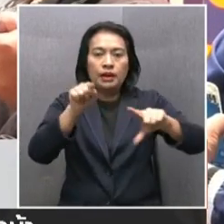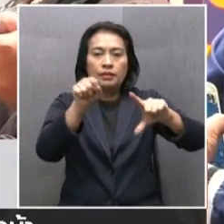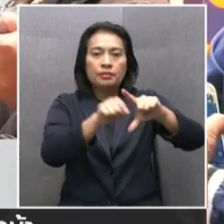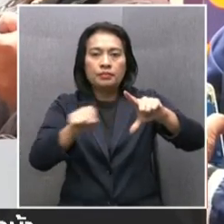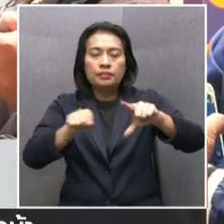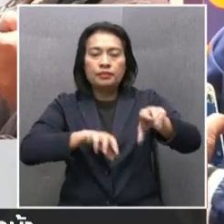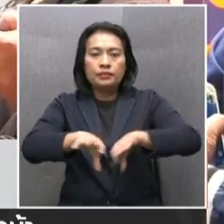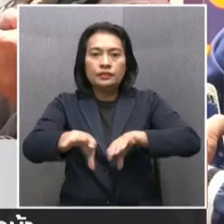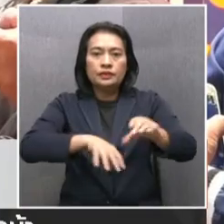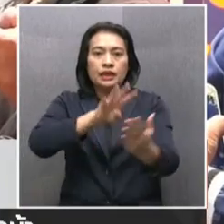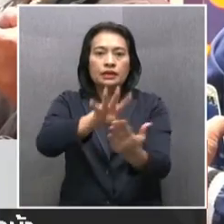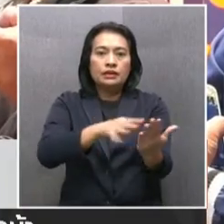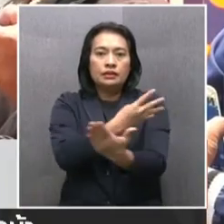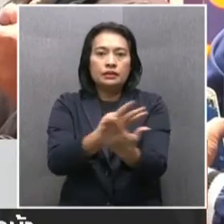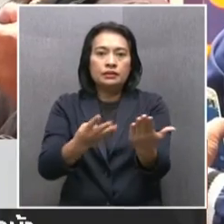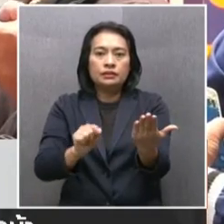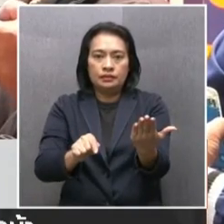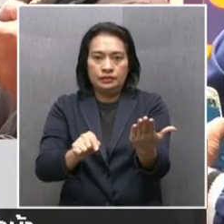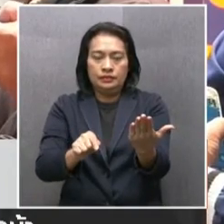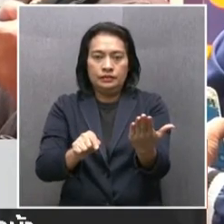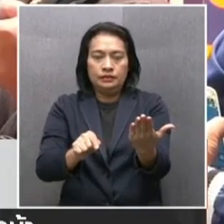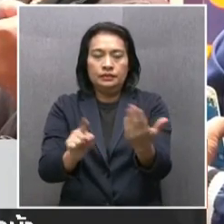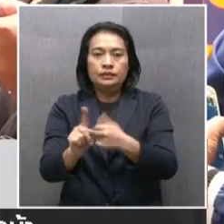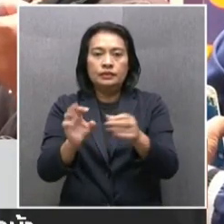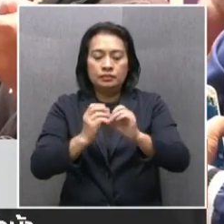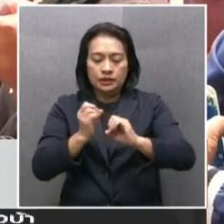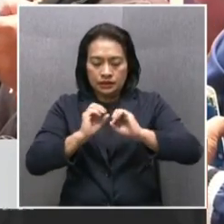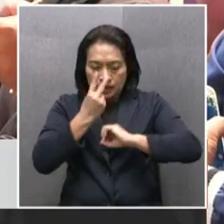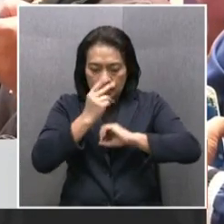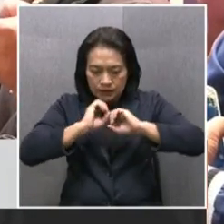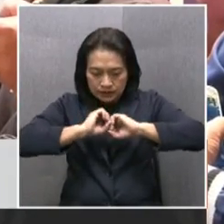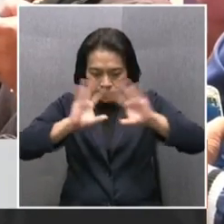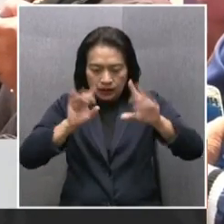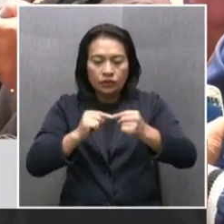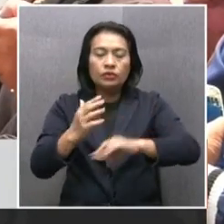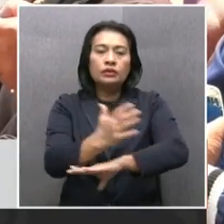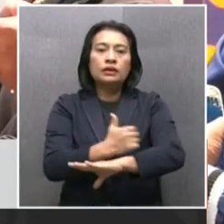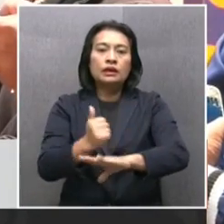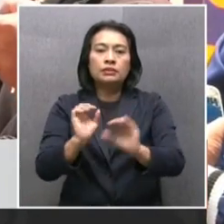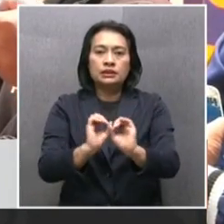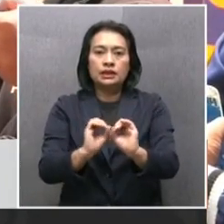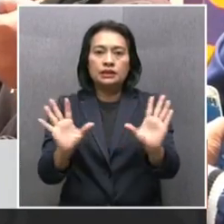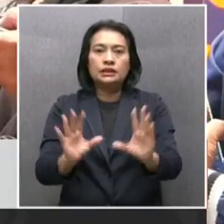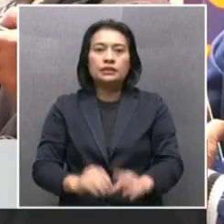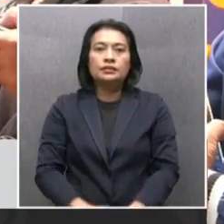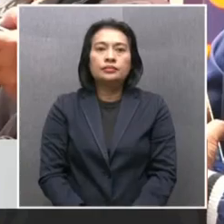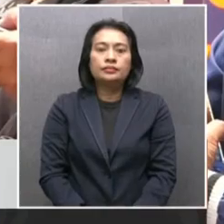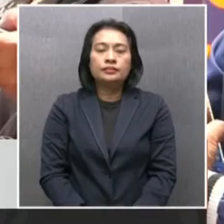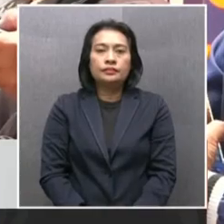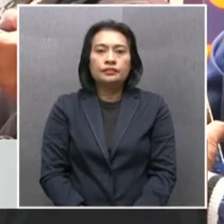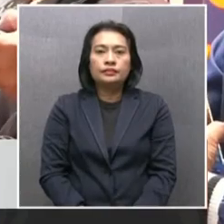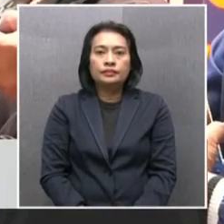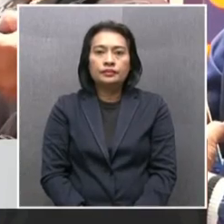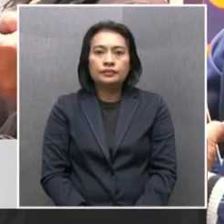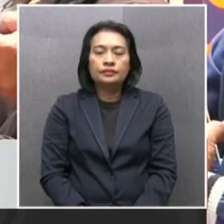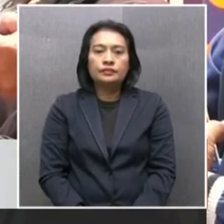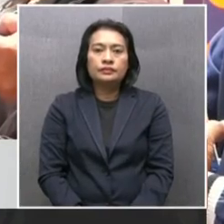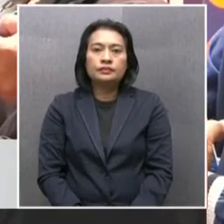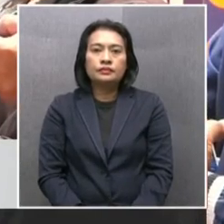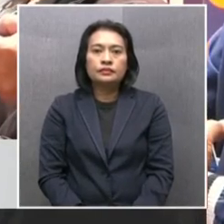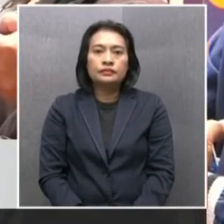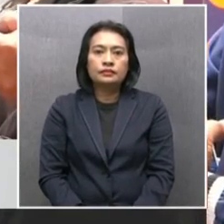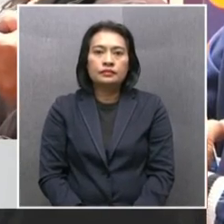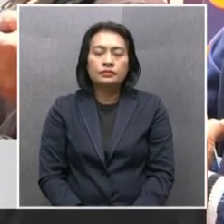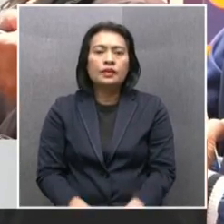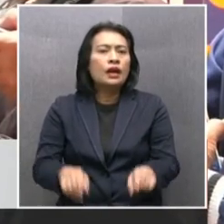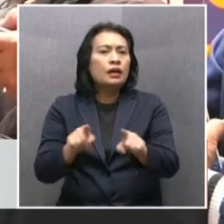พื่อที่จะให้เกิดความชัดเจนแน่นอนในทางการเมืองนะครับจริงๆก็เหมือนกับที่ท